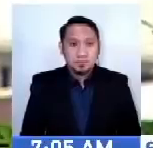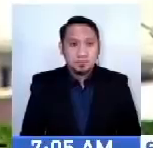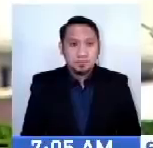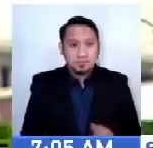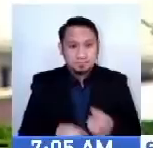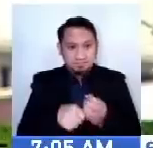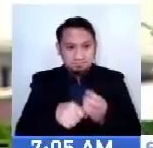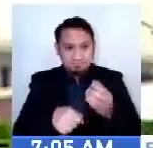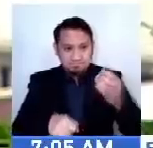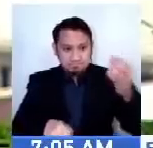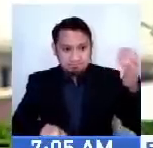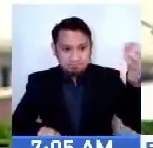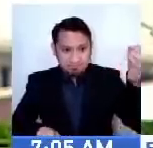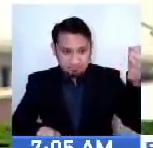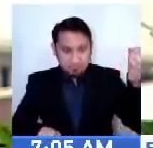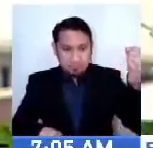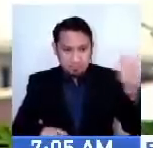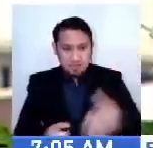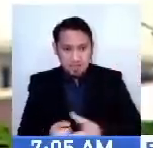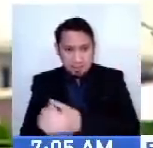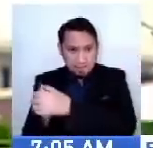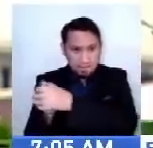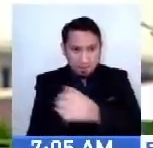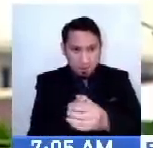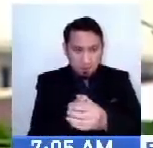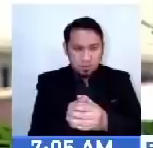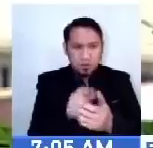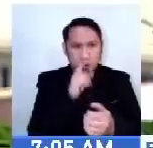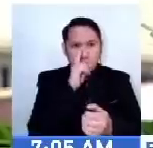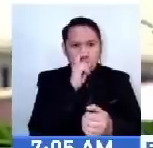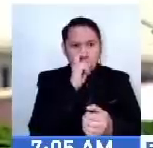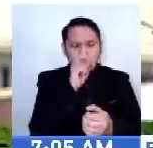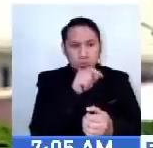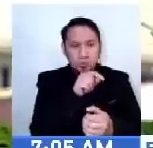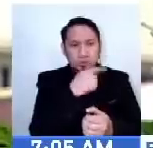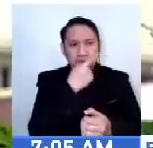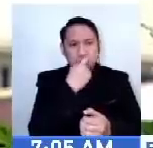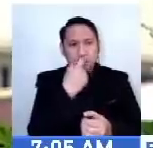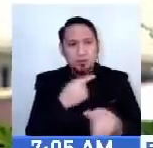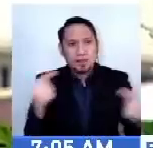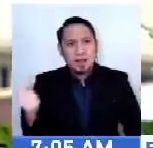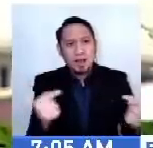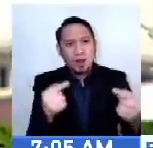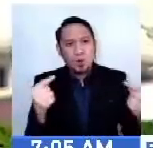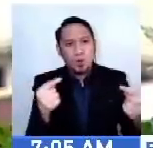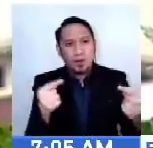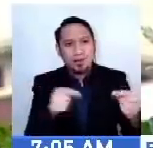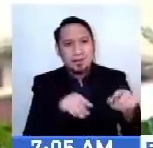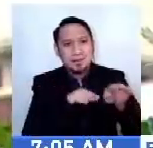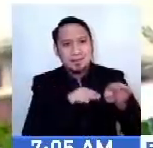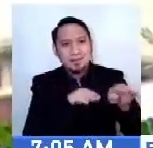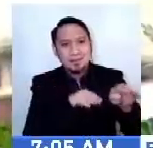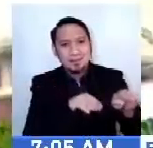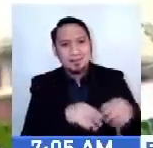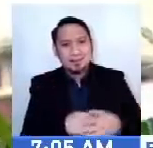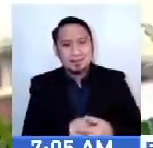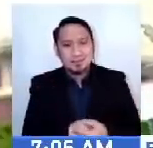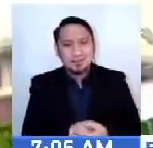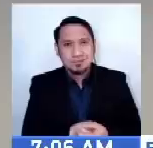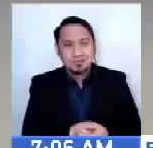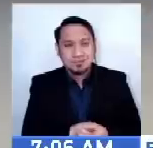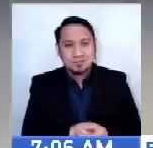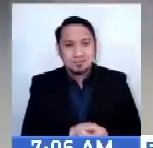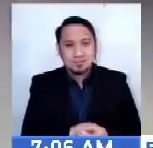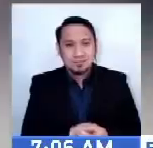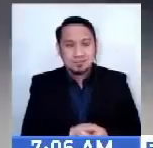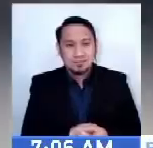bat ang isang senior citizen sa Las Piñas. Ang dahilan, away trapiko. May unang balita, si Nico Wahe.